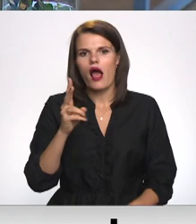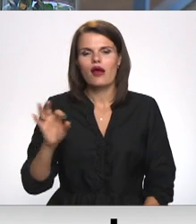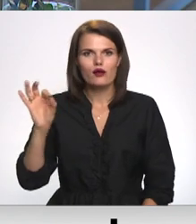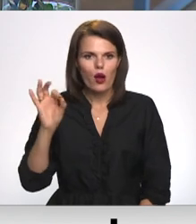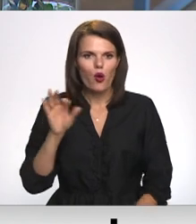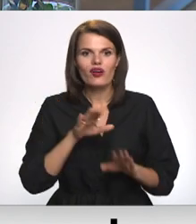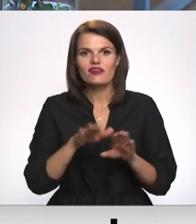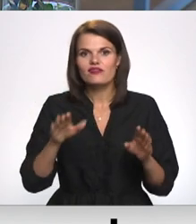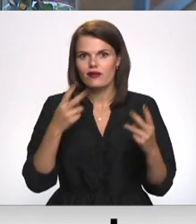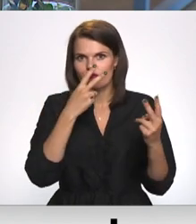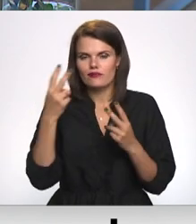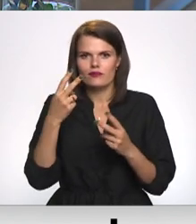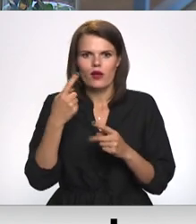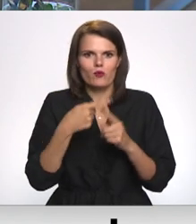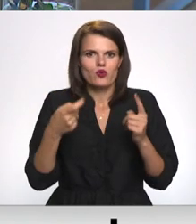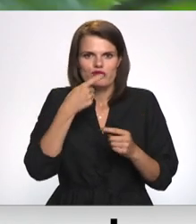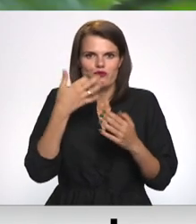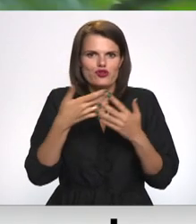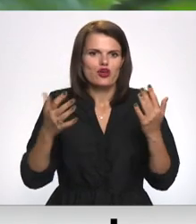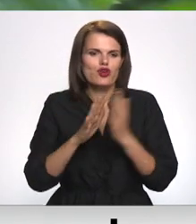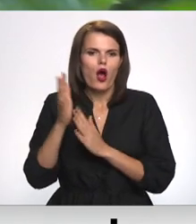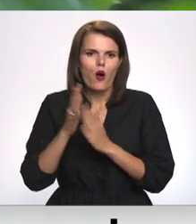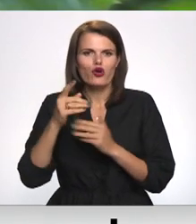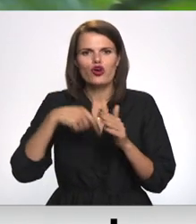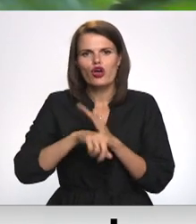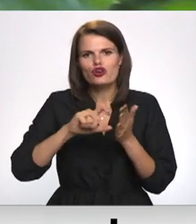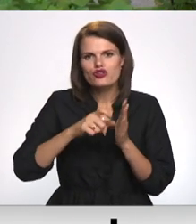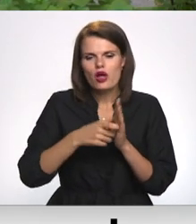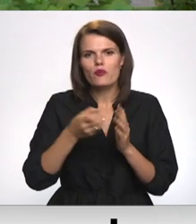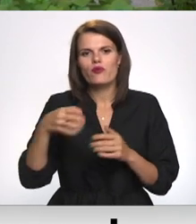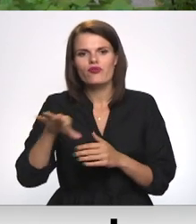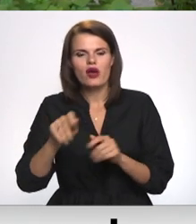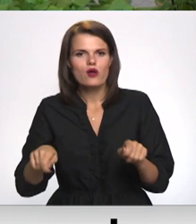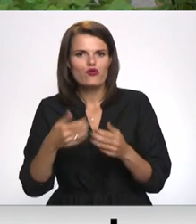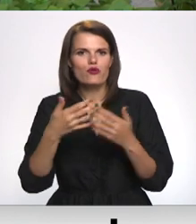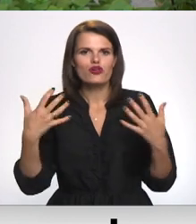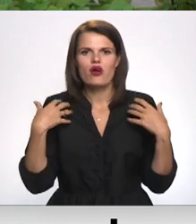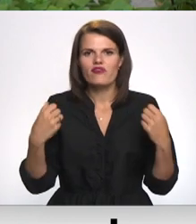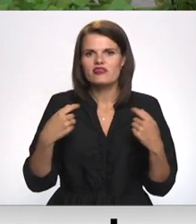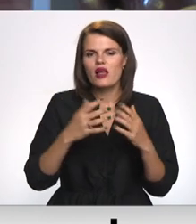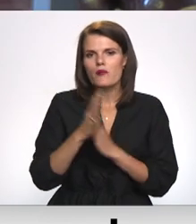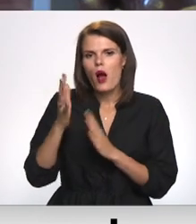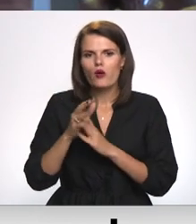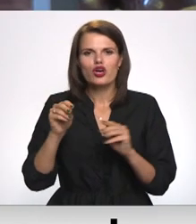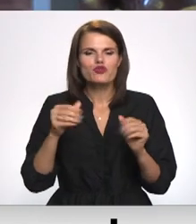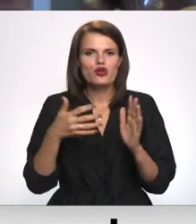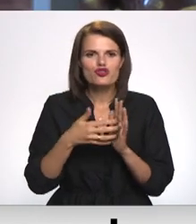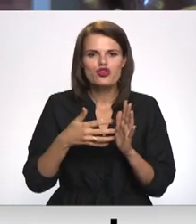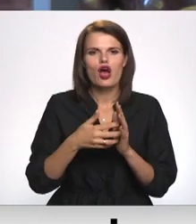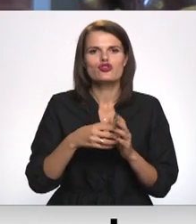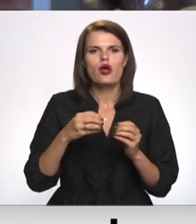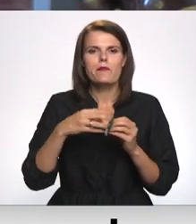Izstādi aplūkojumā 100 dažādu augu. Iekštelpās un dārza audzējami veselības auga un garšauga, smilcērkšķi, paprika,